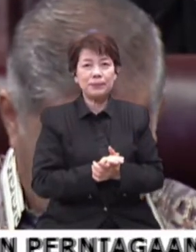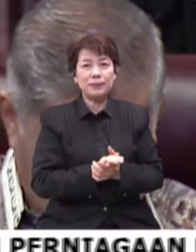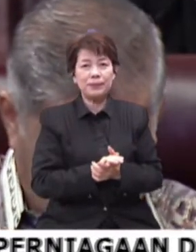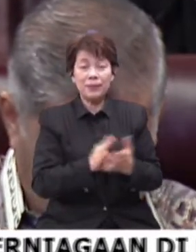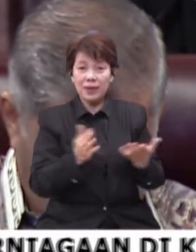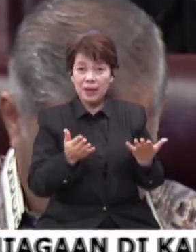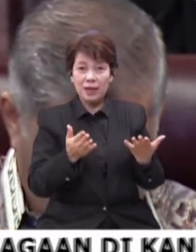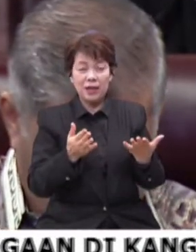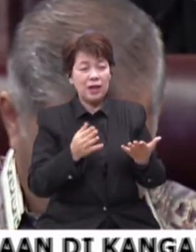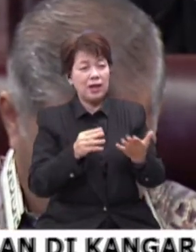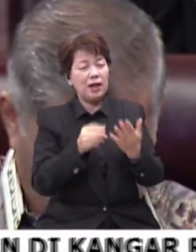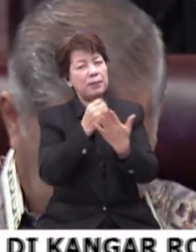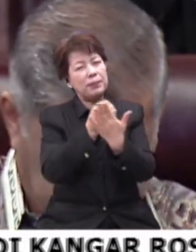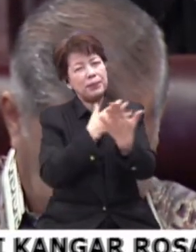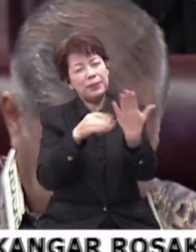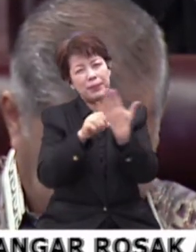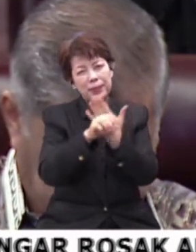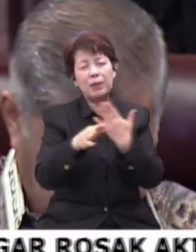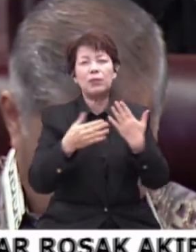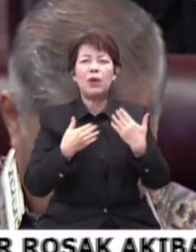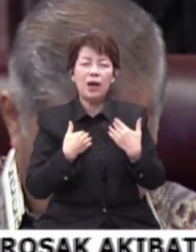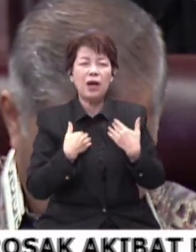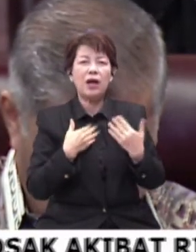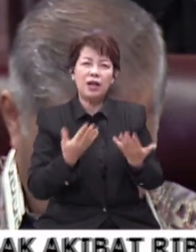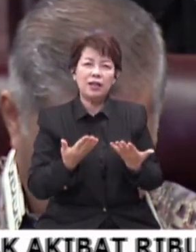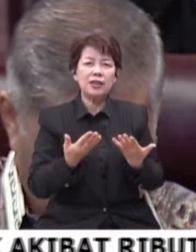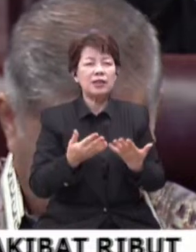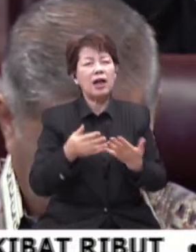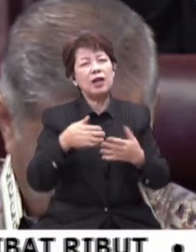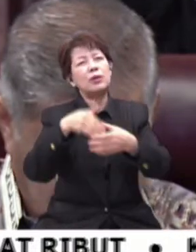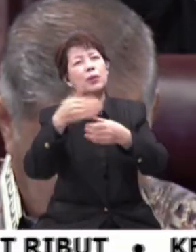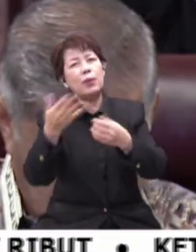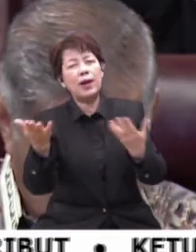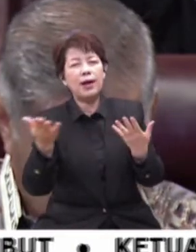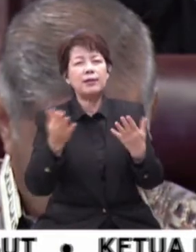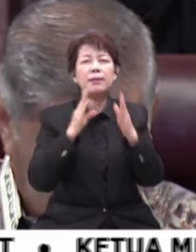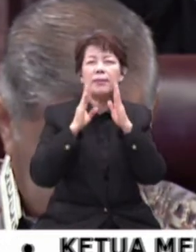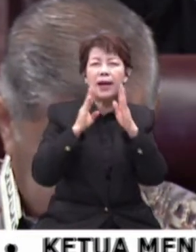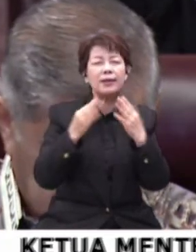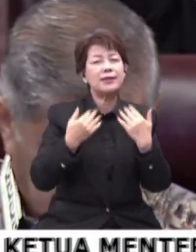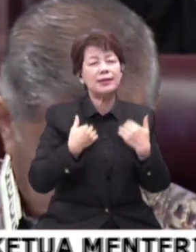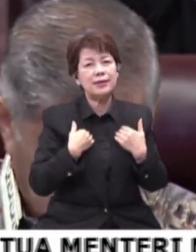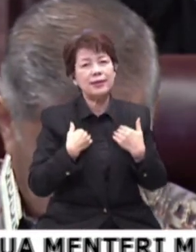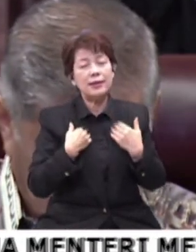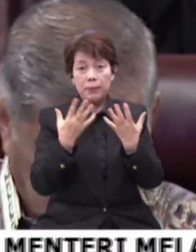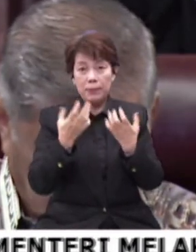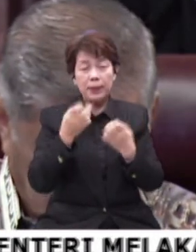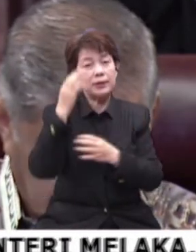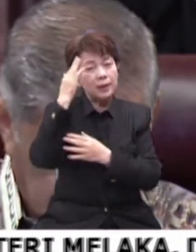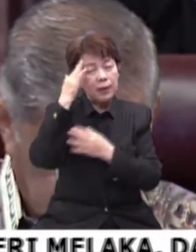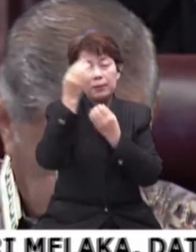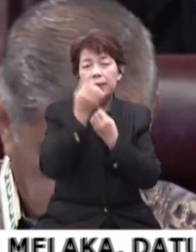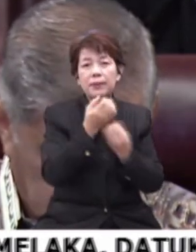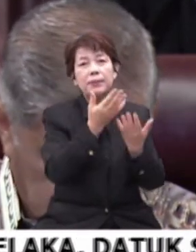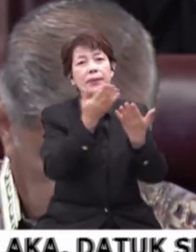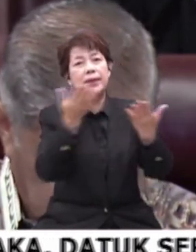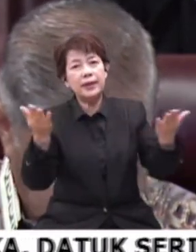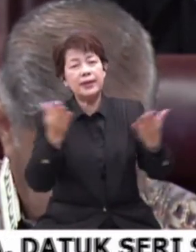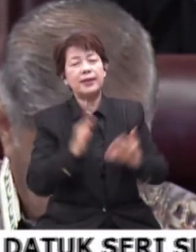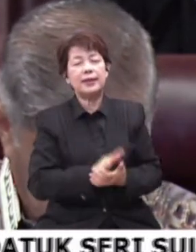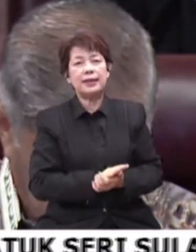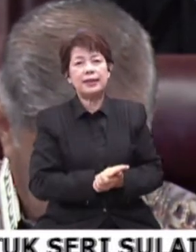media mahu pun juga di di luar sana di saya ingin memberitahu bahwa sebenarnya memang kita